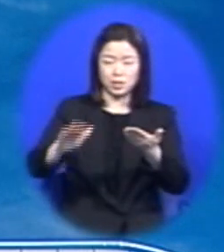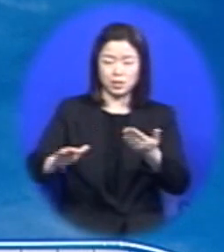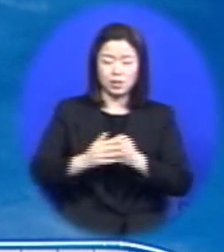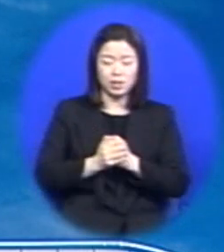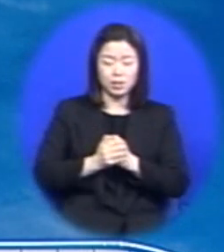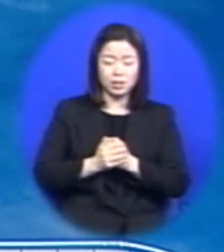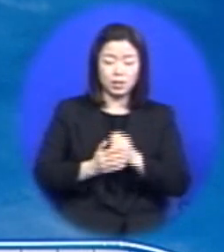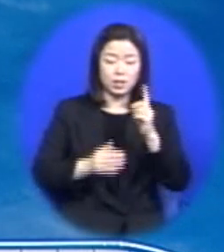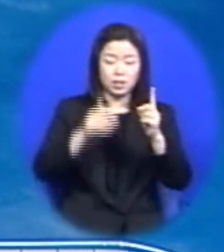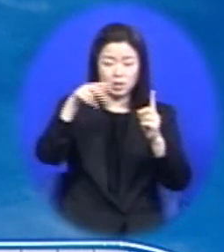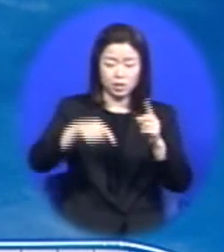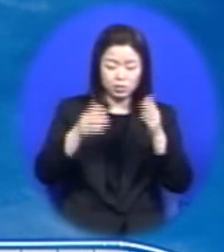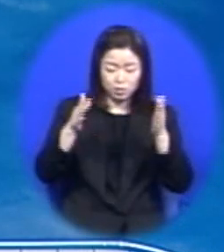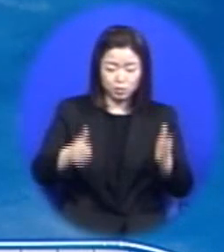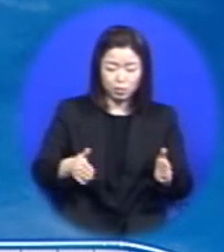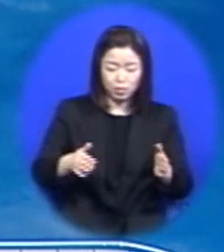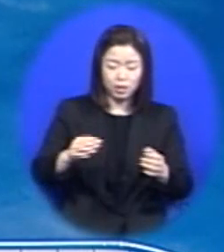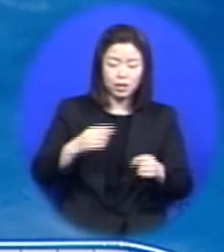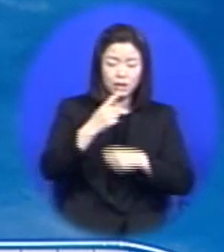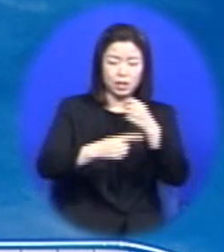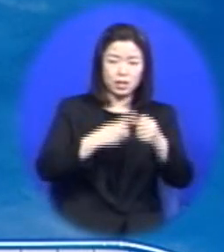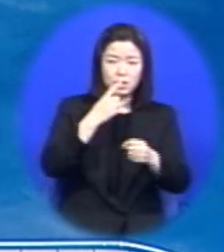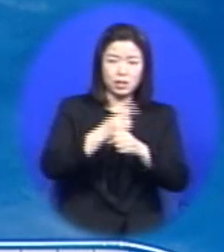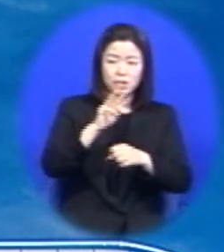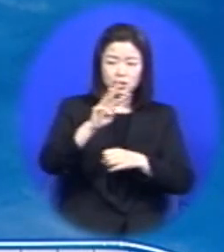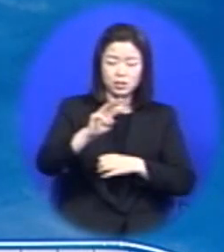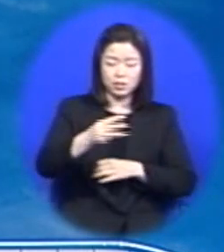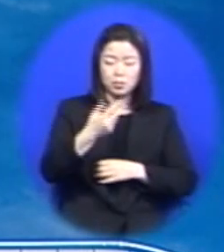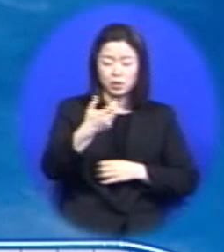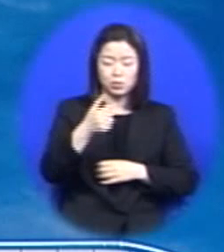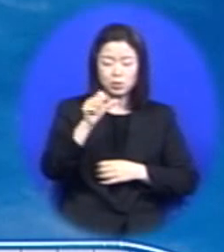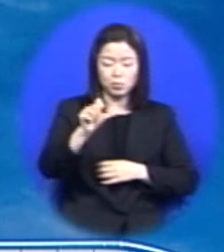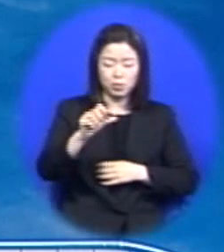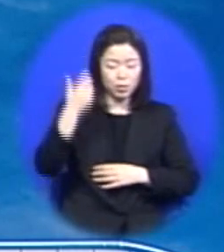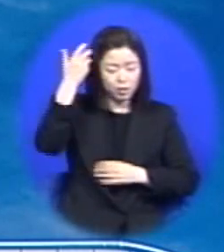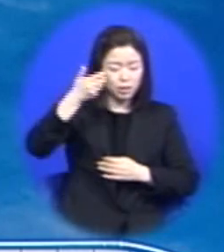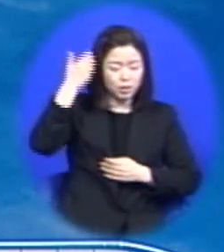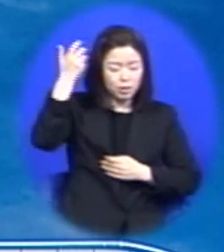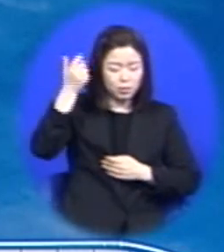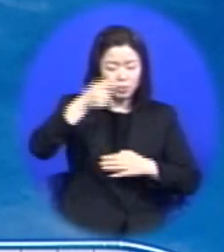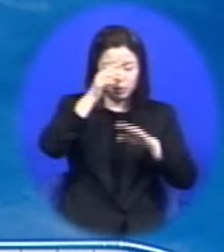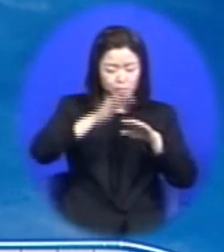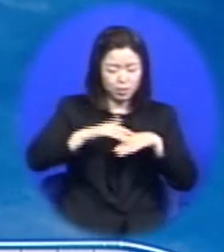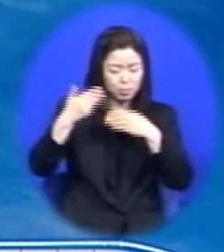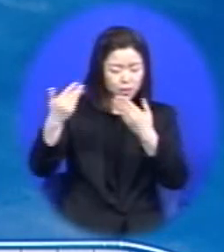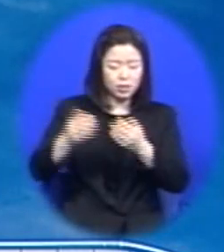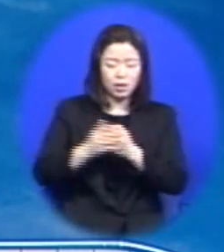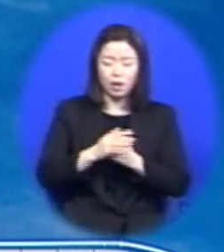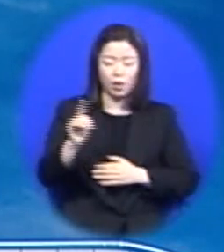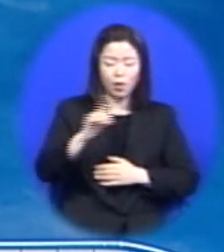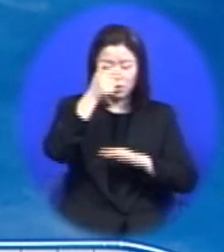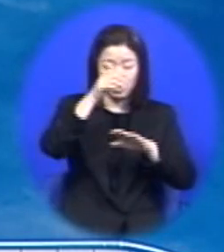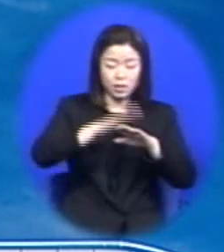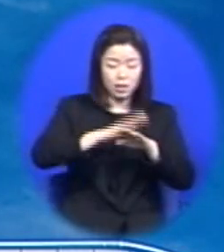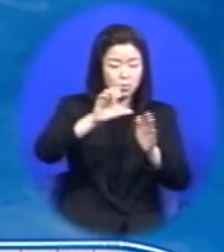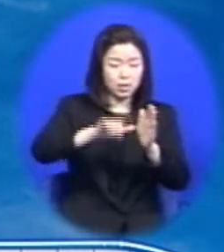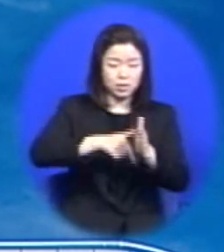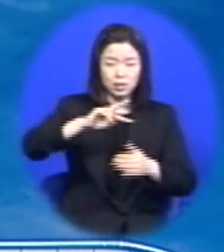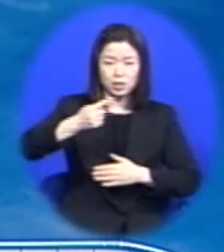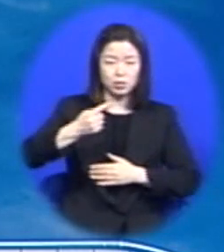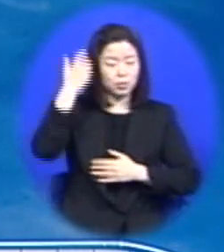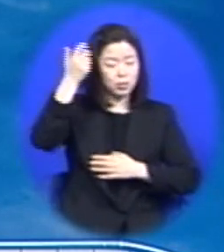한 주간 365일 사는 겁니다. 영으로 예배하라. 어느 예배 시간에도 이렇게 영으로